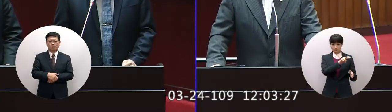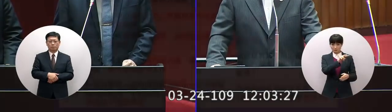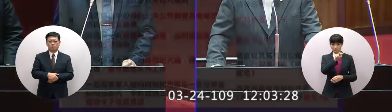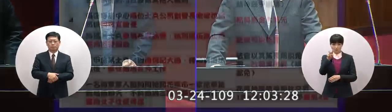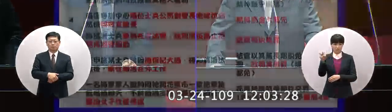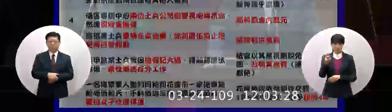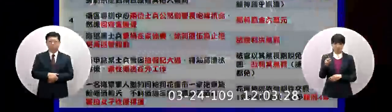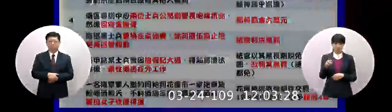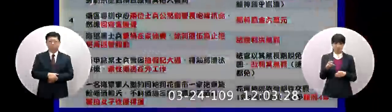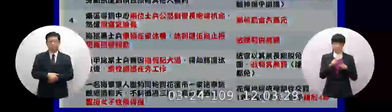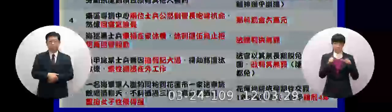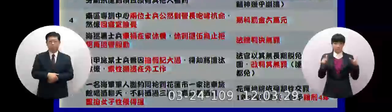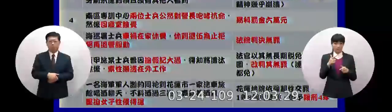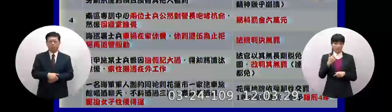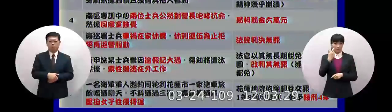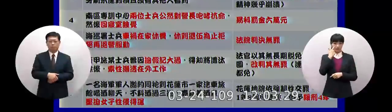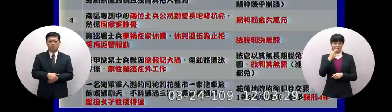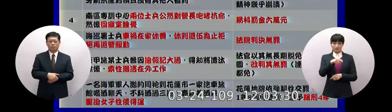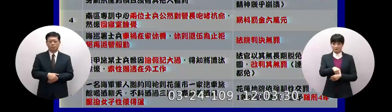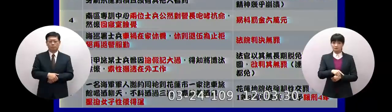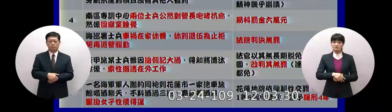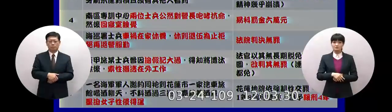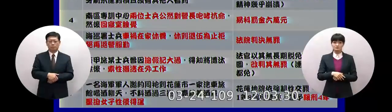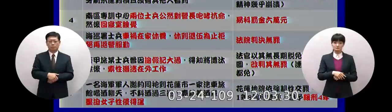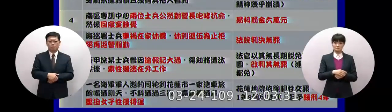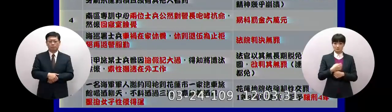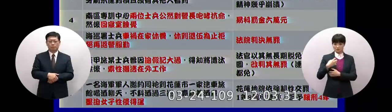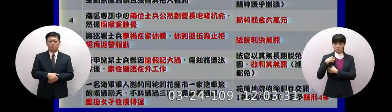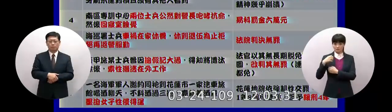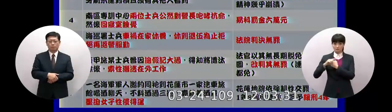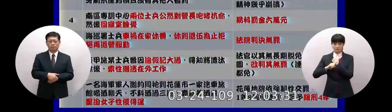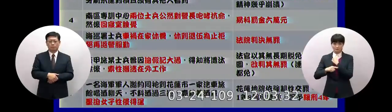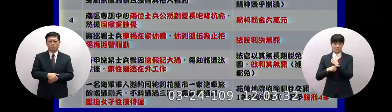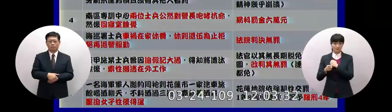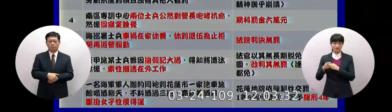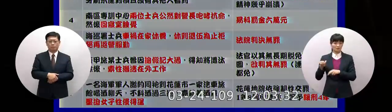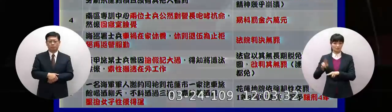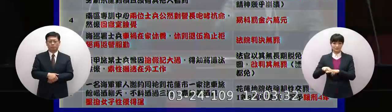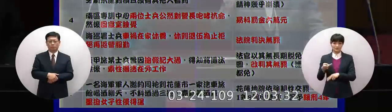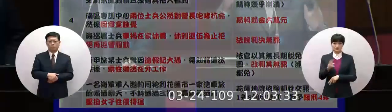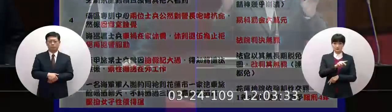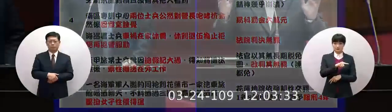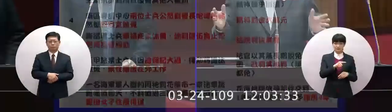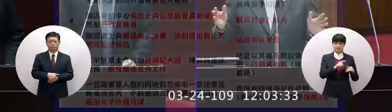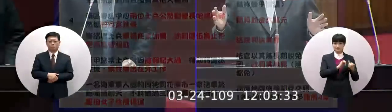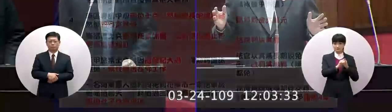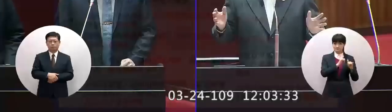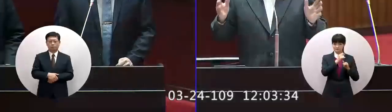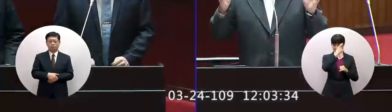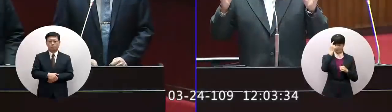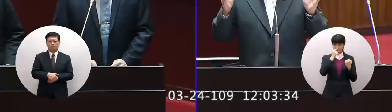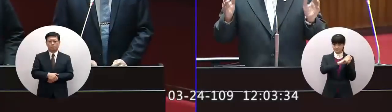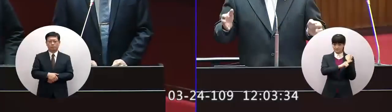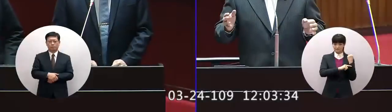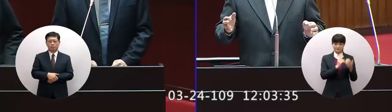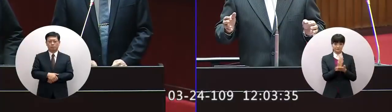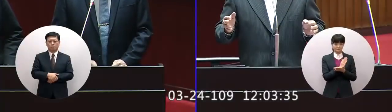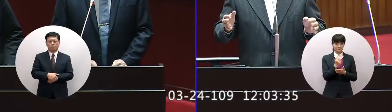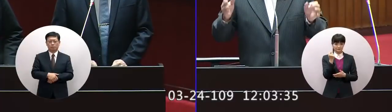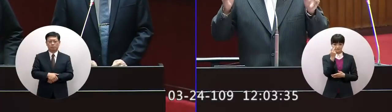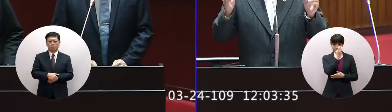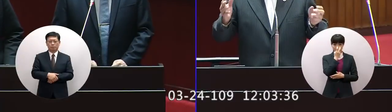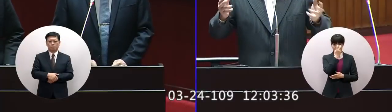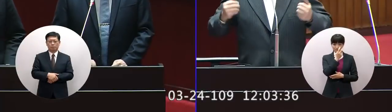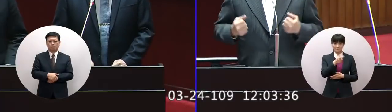纪案件，从军法移到民间司法，让基层干部不敢管，不愿意